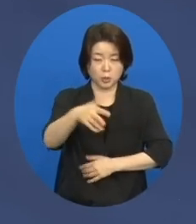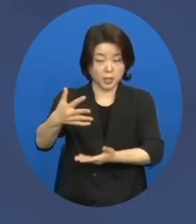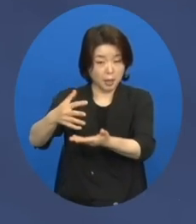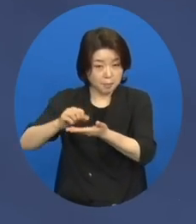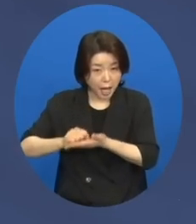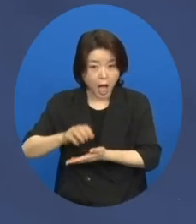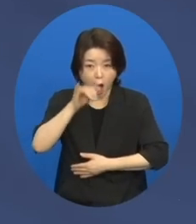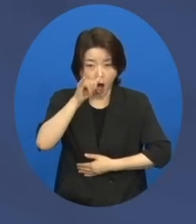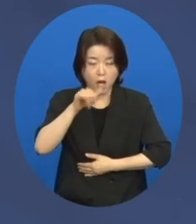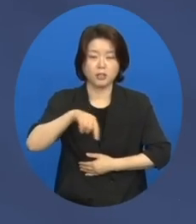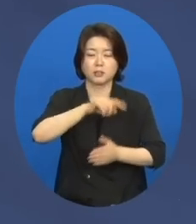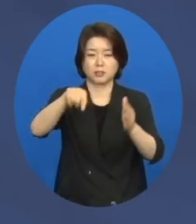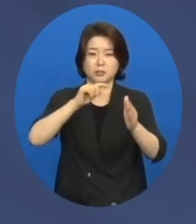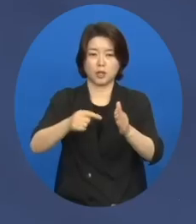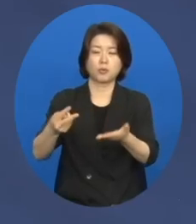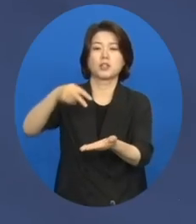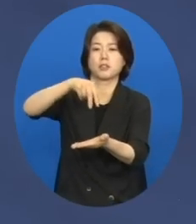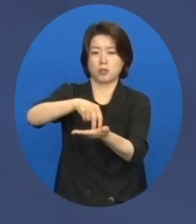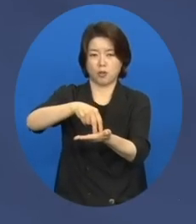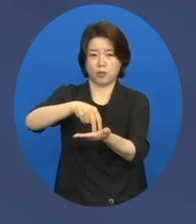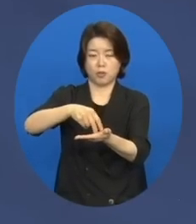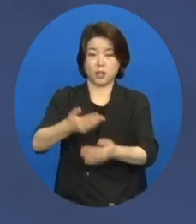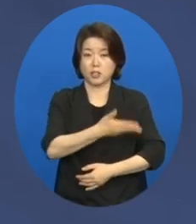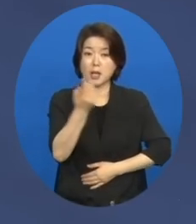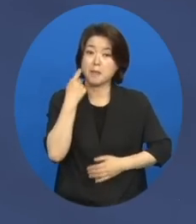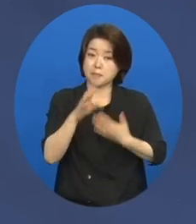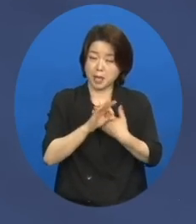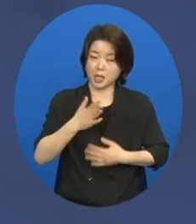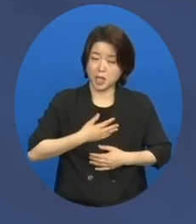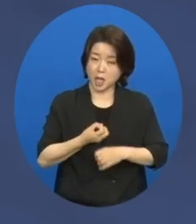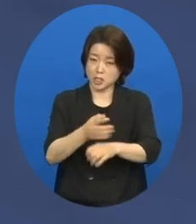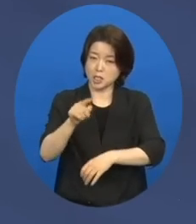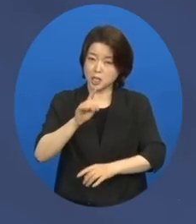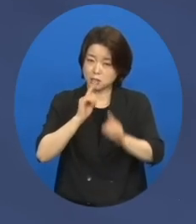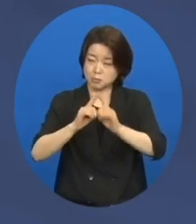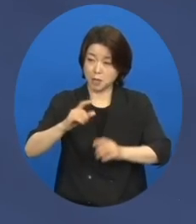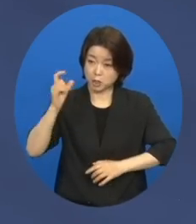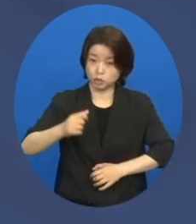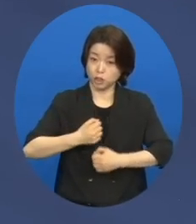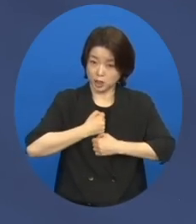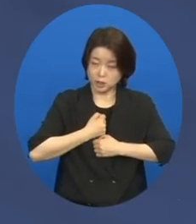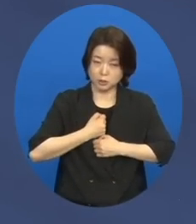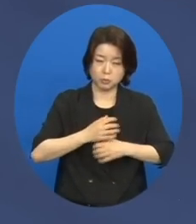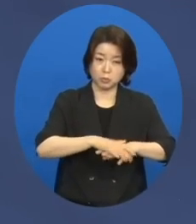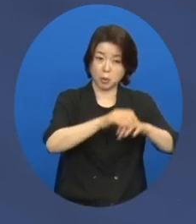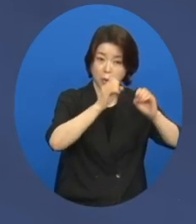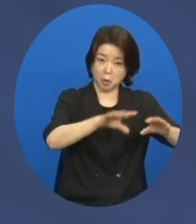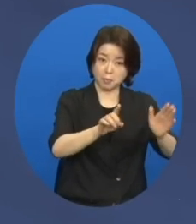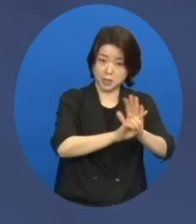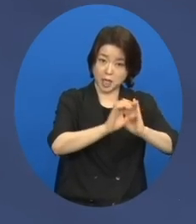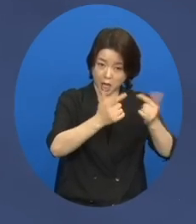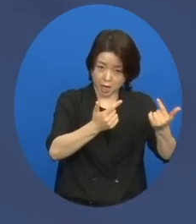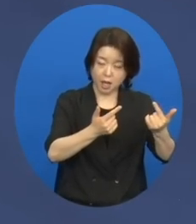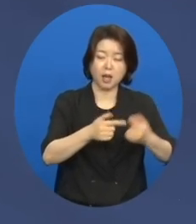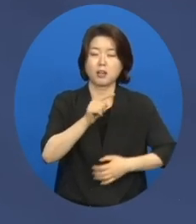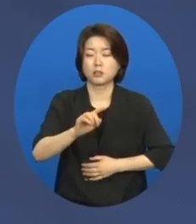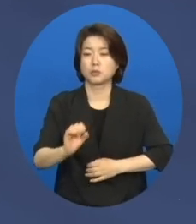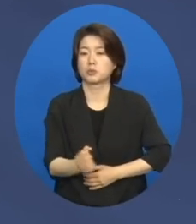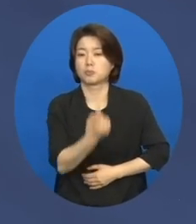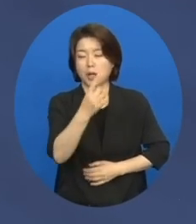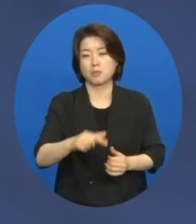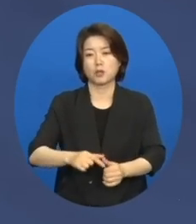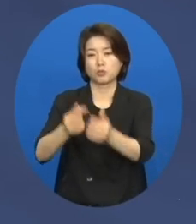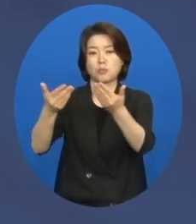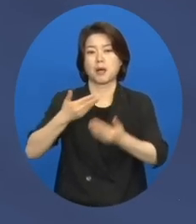것이고 또 그 가운데 선 것이라. 너희가 만일 내가 전한 그 말을 굳게 지키고 헛되이 믿지 아니하였으면 그로 말미암아